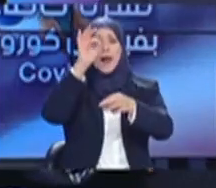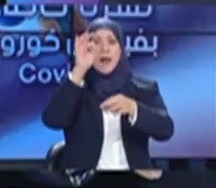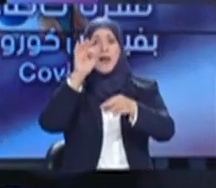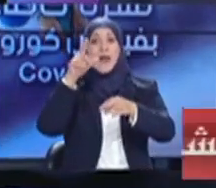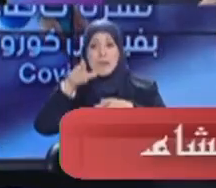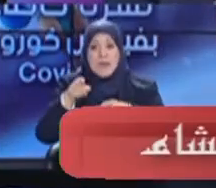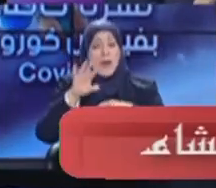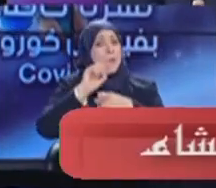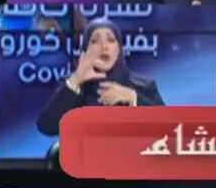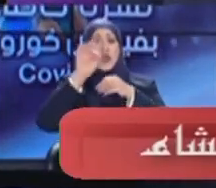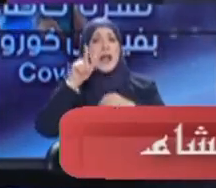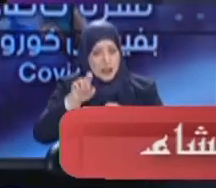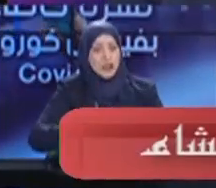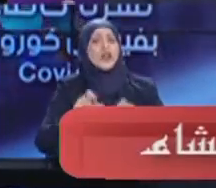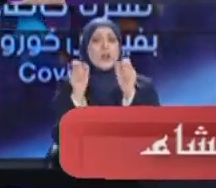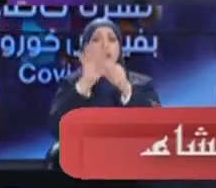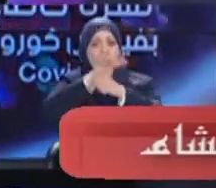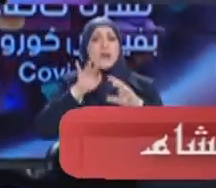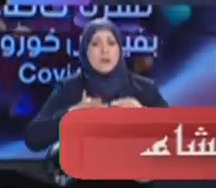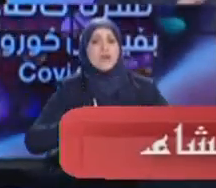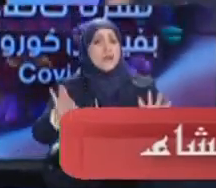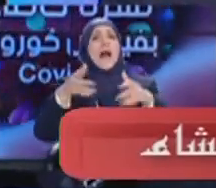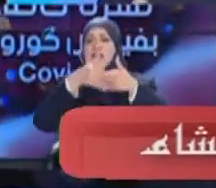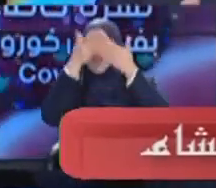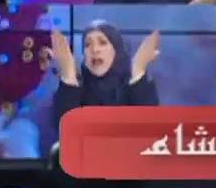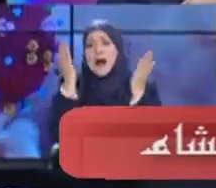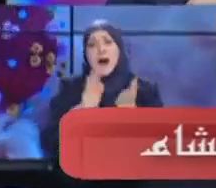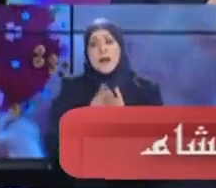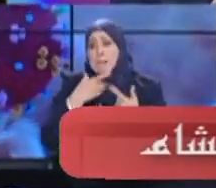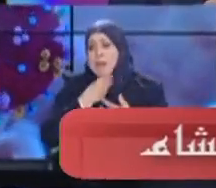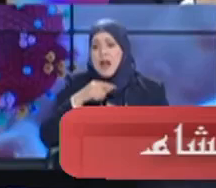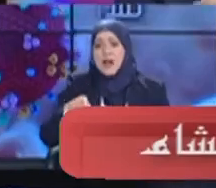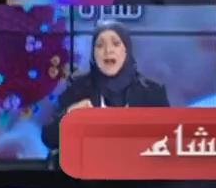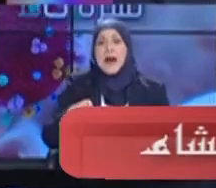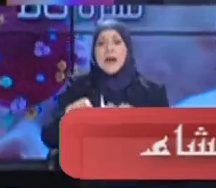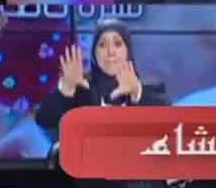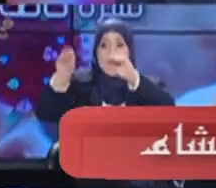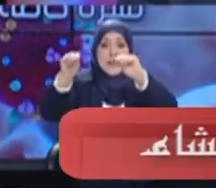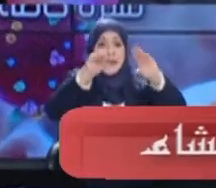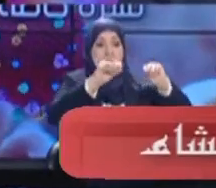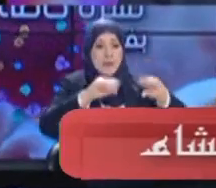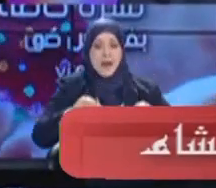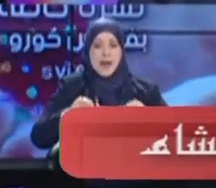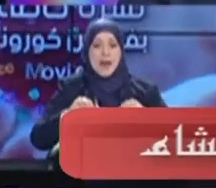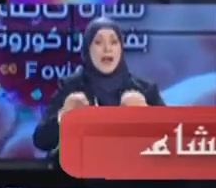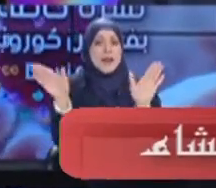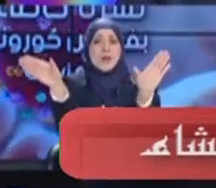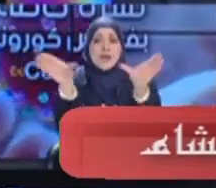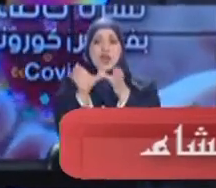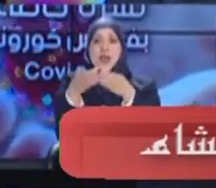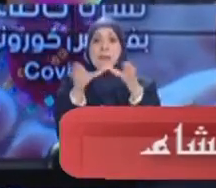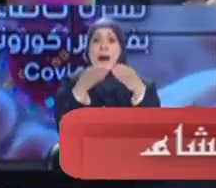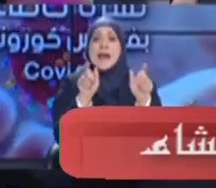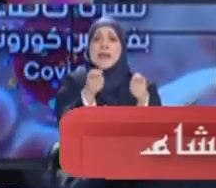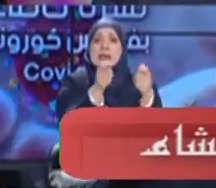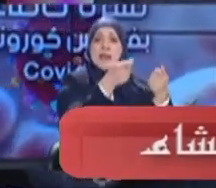التجوال هذا ماهوش هو اللي به الفائده. احنا توا كيف نسكروا المكان الاماكن نتاع الاجتماع نتاع العباد الاجتماعات نتاع العباد